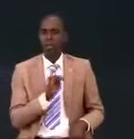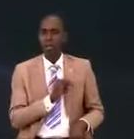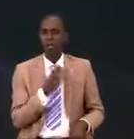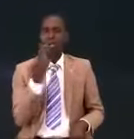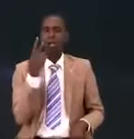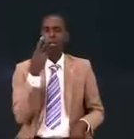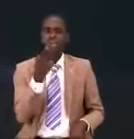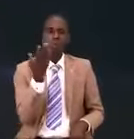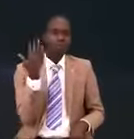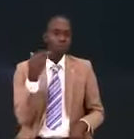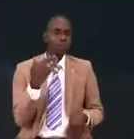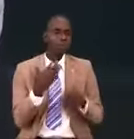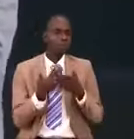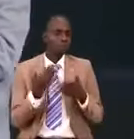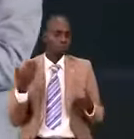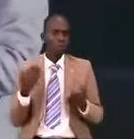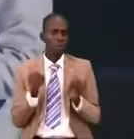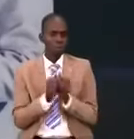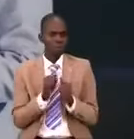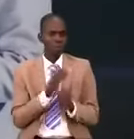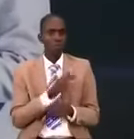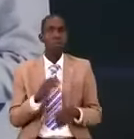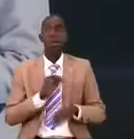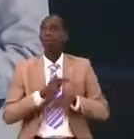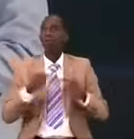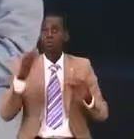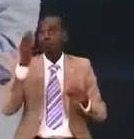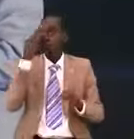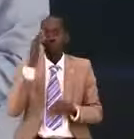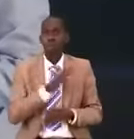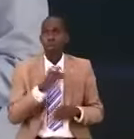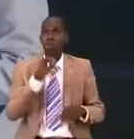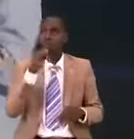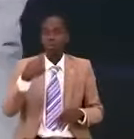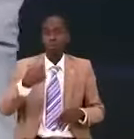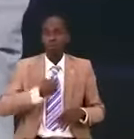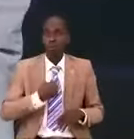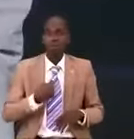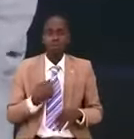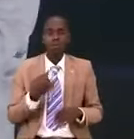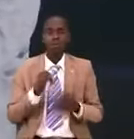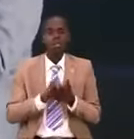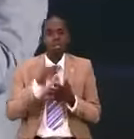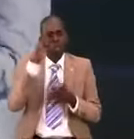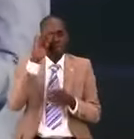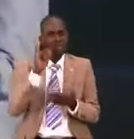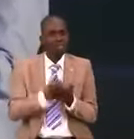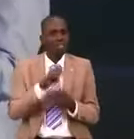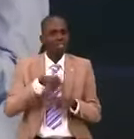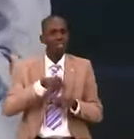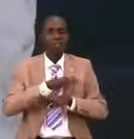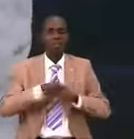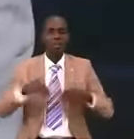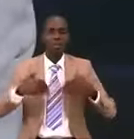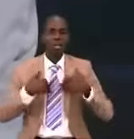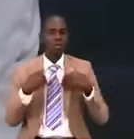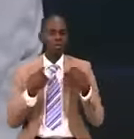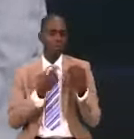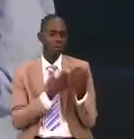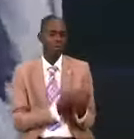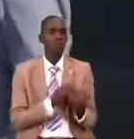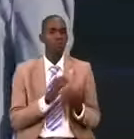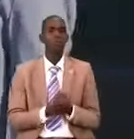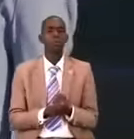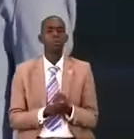il n'avait pas le courage il pouvait pleurer il pouvait être sombre et oh pourquoi est-ce que j'ai